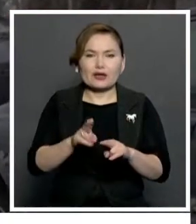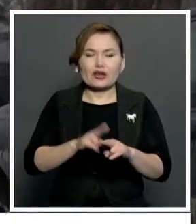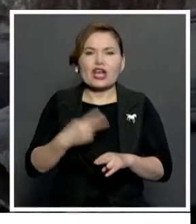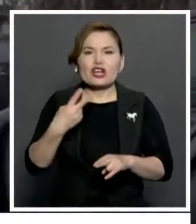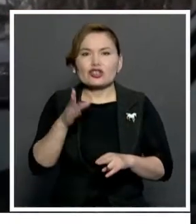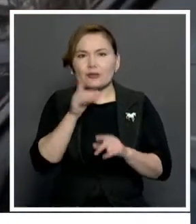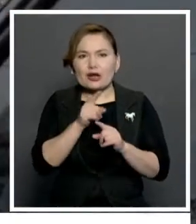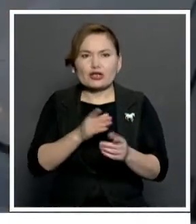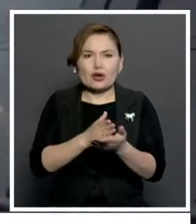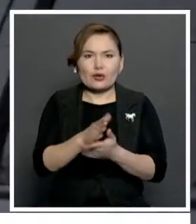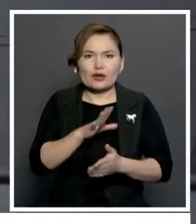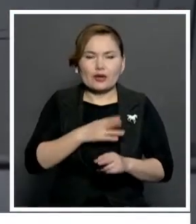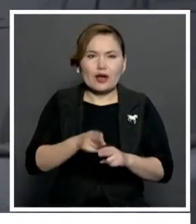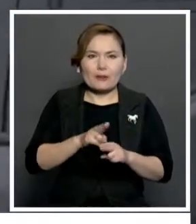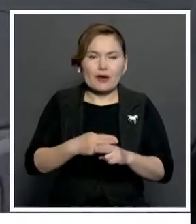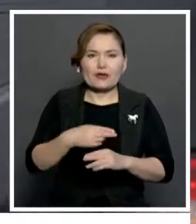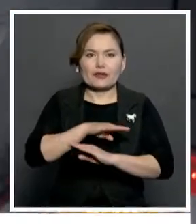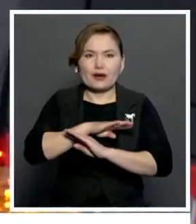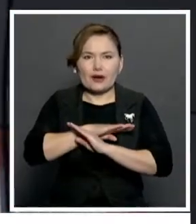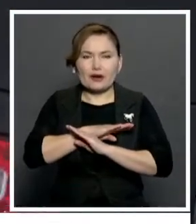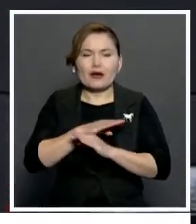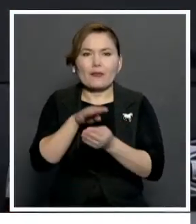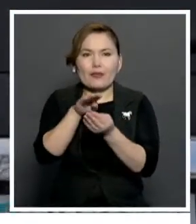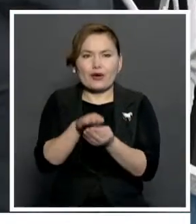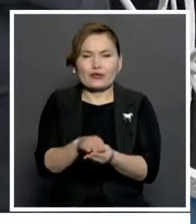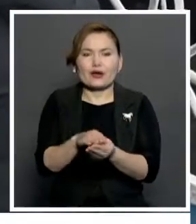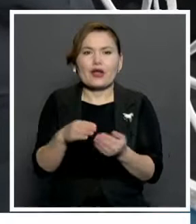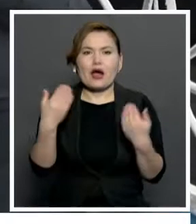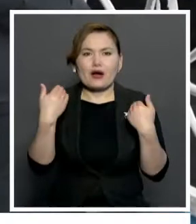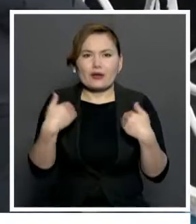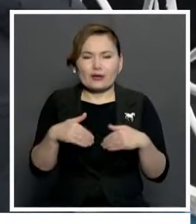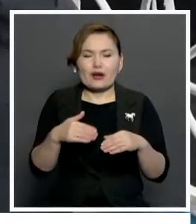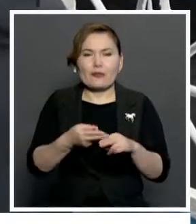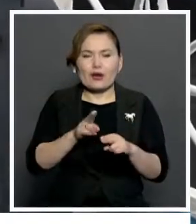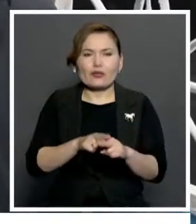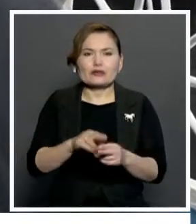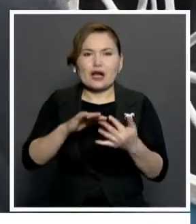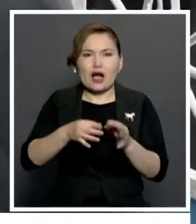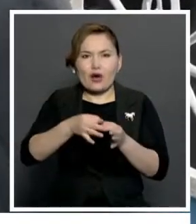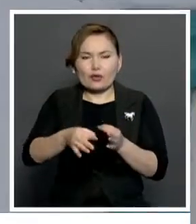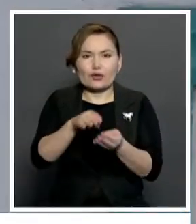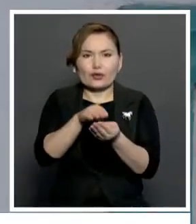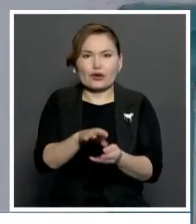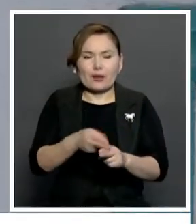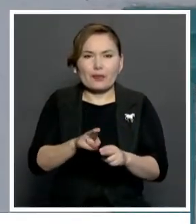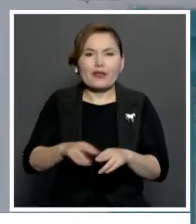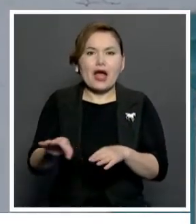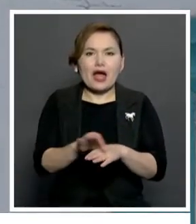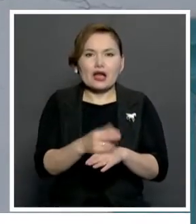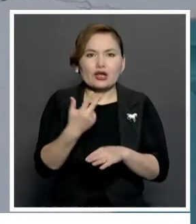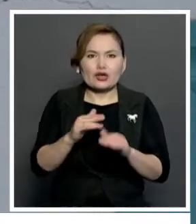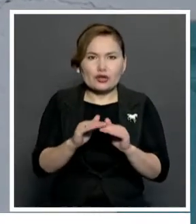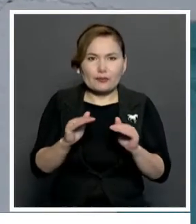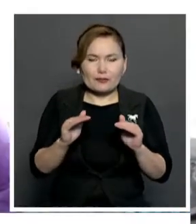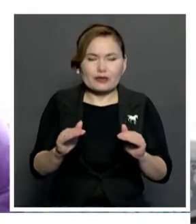жылға жуық қызмет етті. Марқұмның денесі Алматы облысының Бақтыбай би ауылында жер қойнына тапсырылды. Марқұмның әйелі үш перзентінің